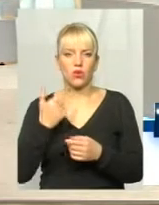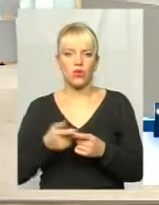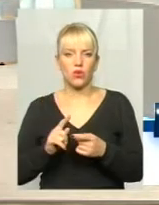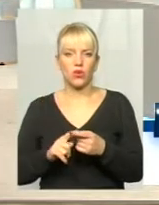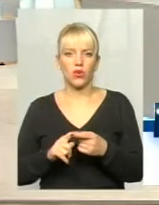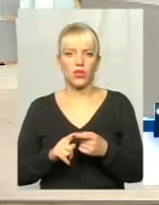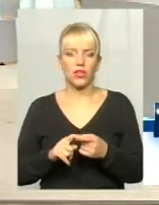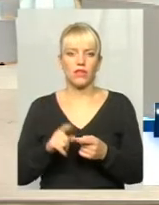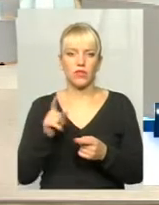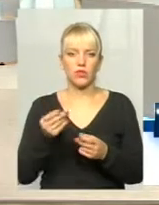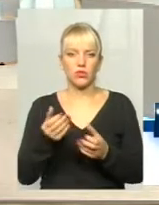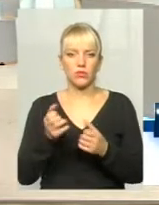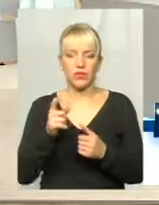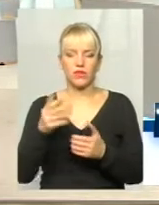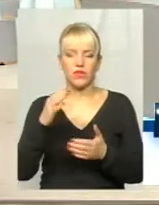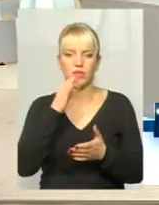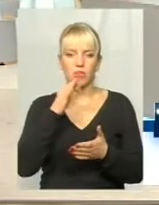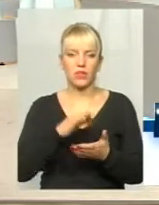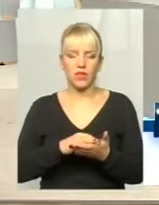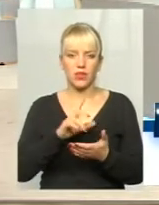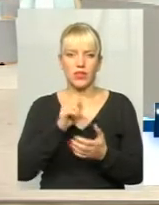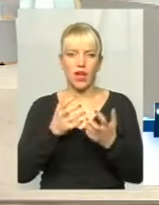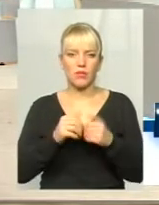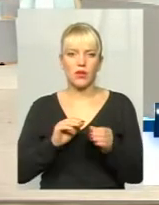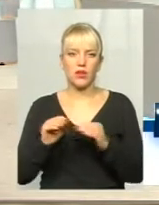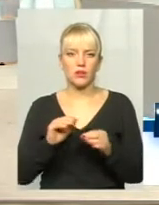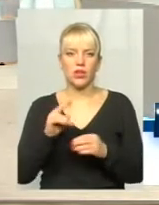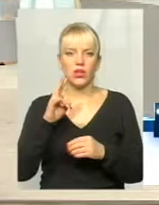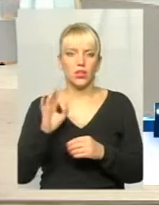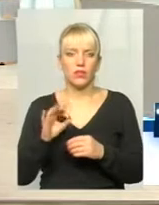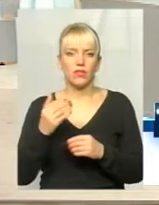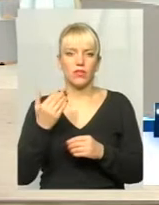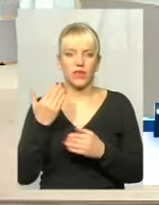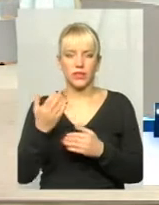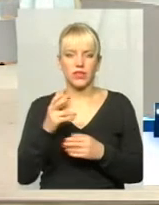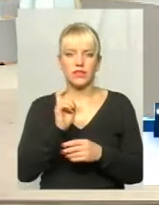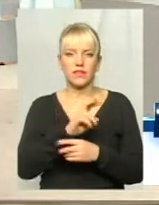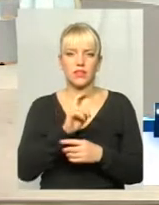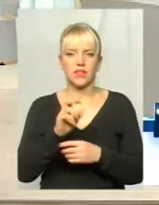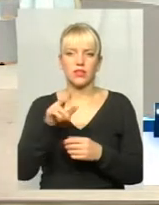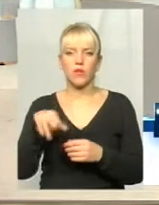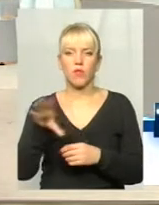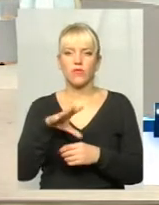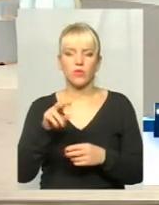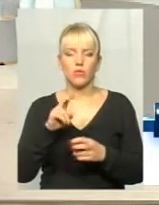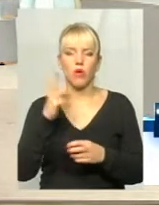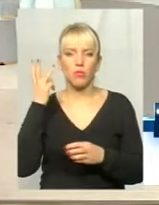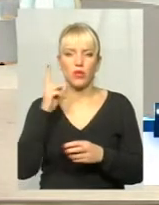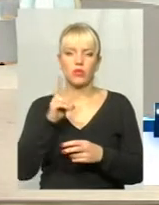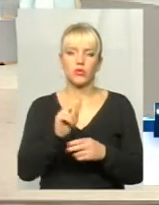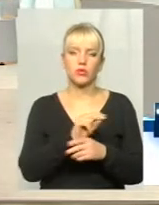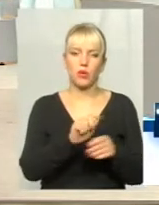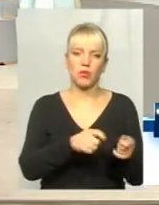він відповідає за операцію і після операції. А вам звертатися треба ходити по всьому Хмельницькому, щоб хтось відремонтував виску,